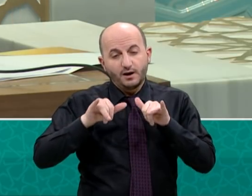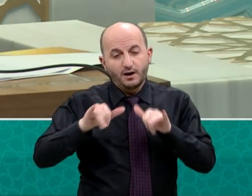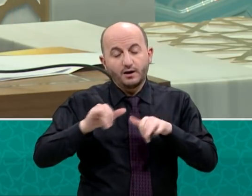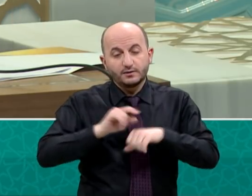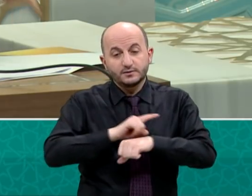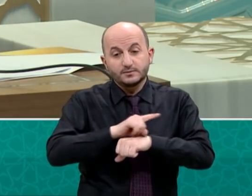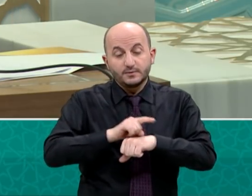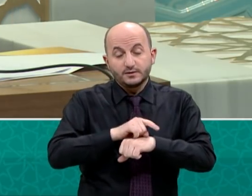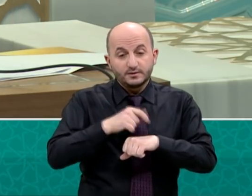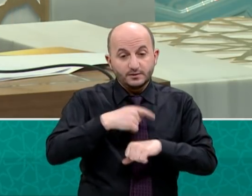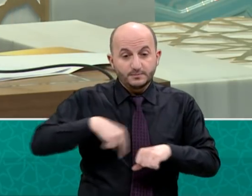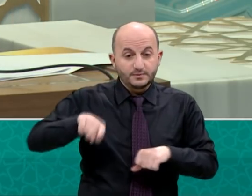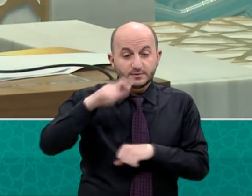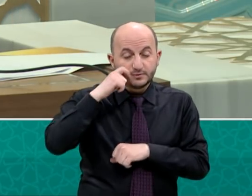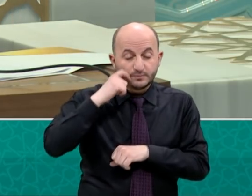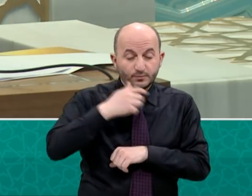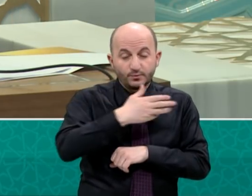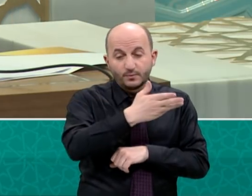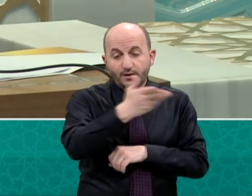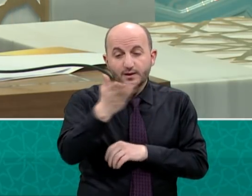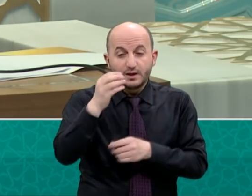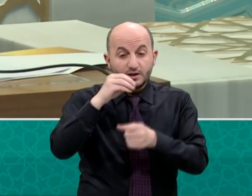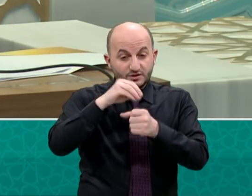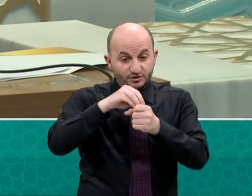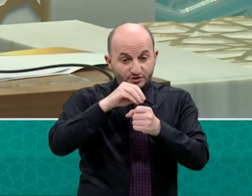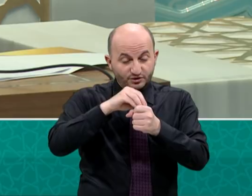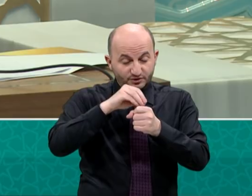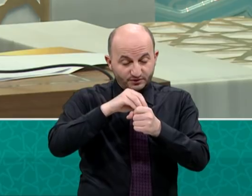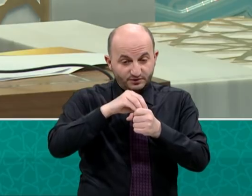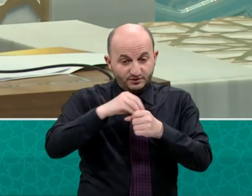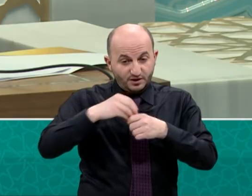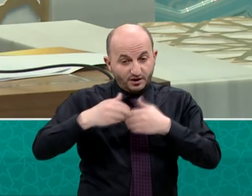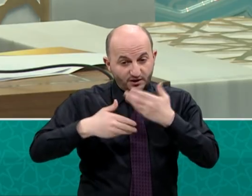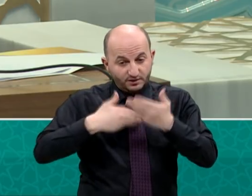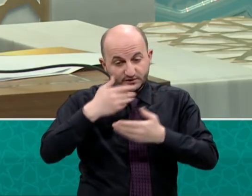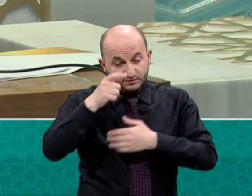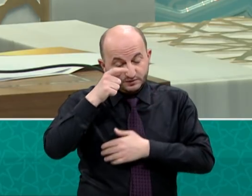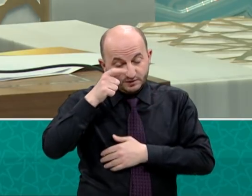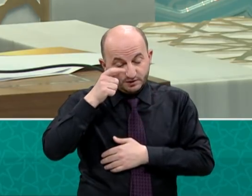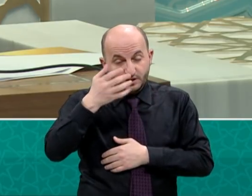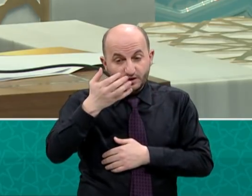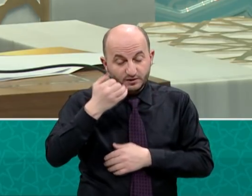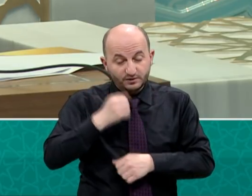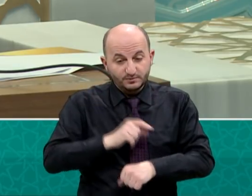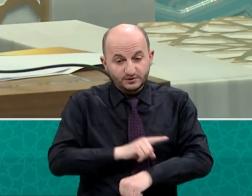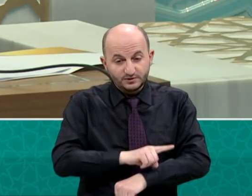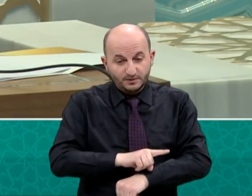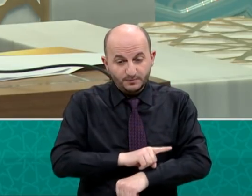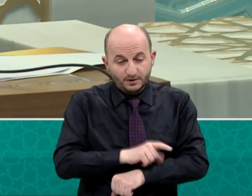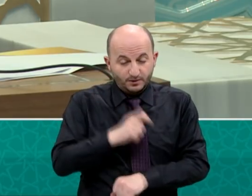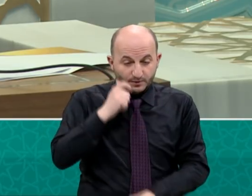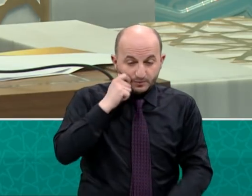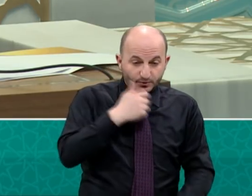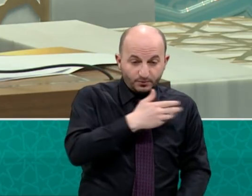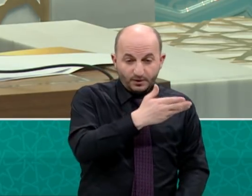biz müminler içinde bir sıfat olarak kullandığını dikkate aldığımızda,